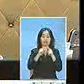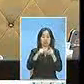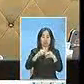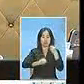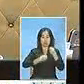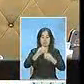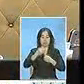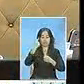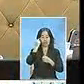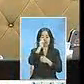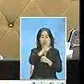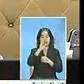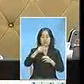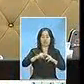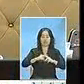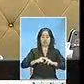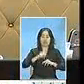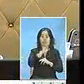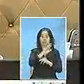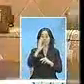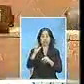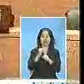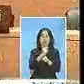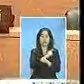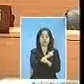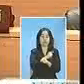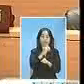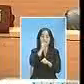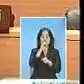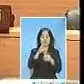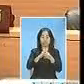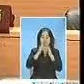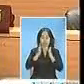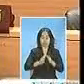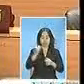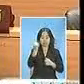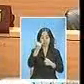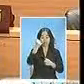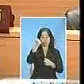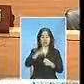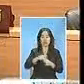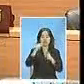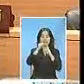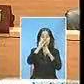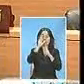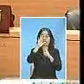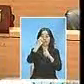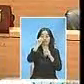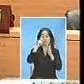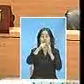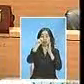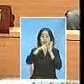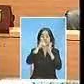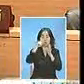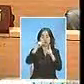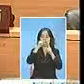คิดเห็นเนี่ยเป็นสิทธิ์ส่วนตัวในการทำหน้าที่จะมาบอกว่าเป็นคนพาลไม่ได้เพราะนั้น สิ่งที่ท่านสุนัยพูดนะครับเมื่อสักครู่เนี่ยท่านต้